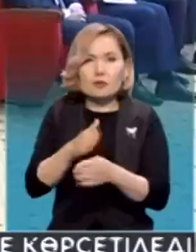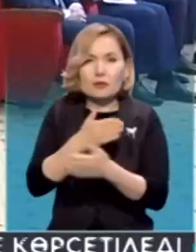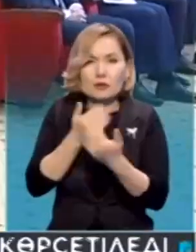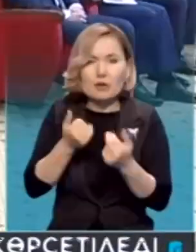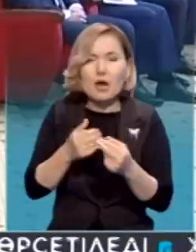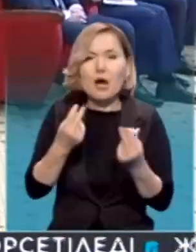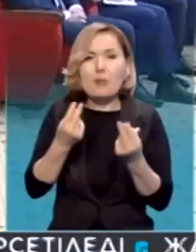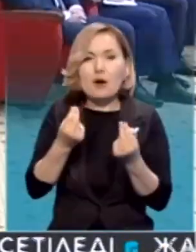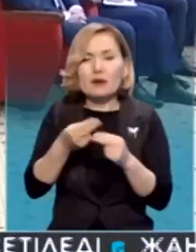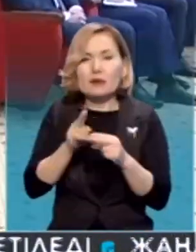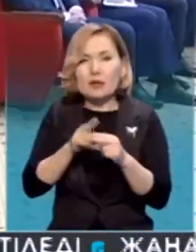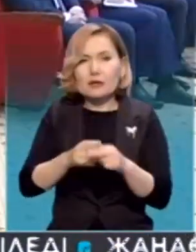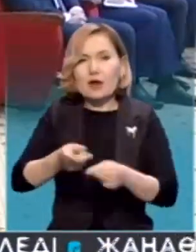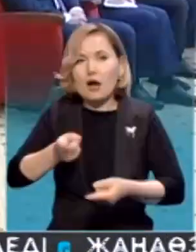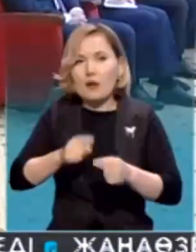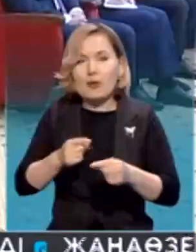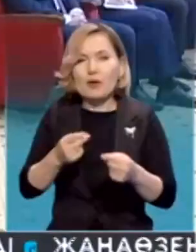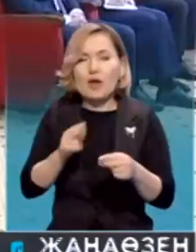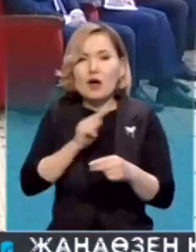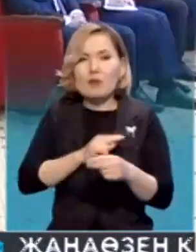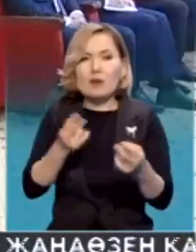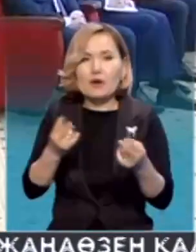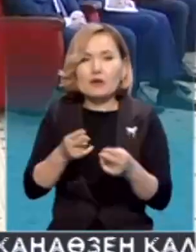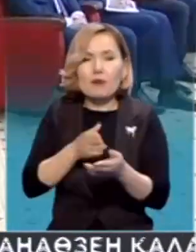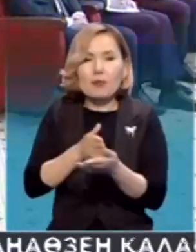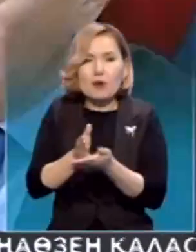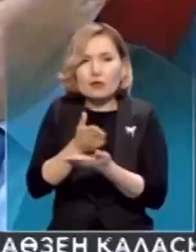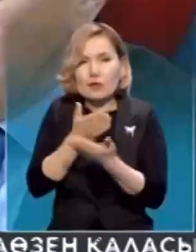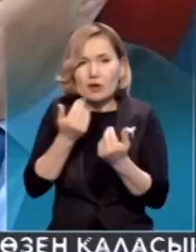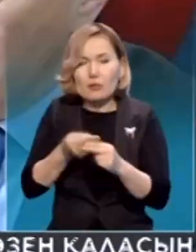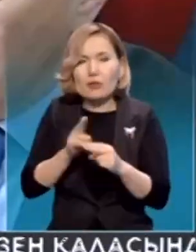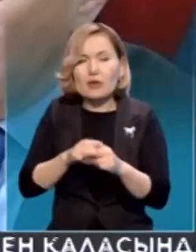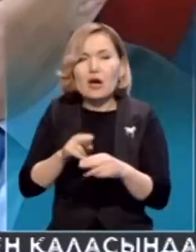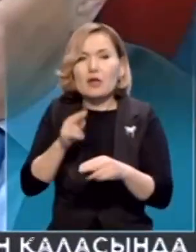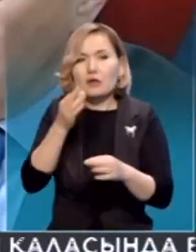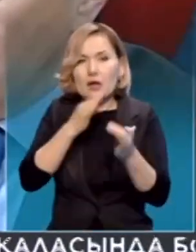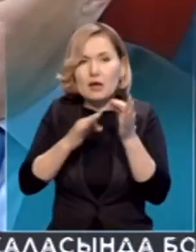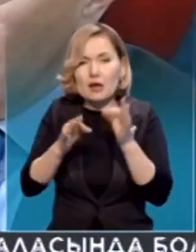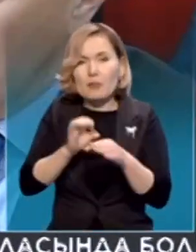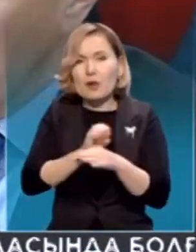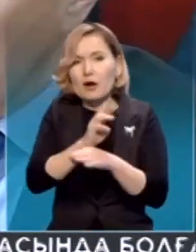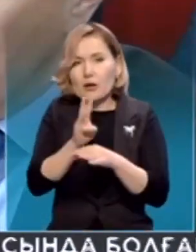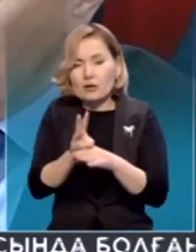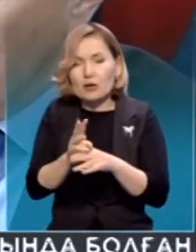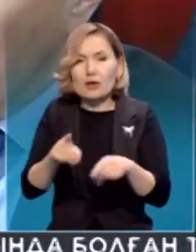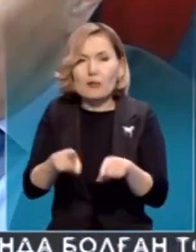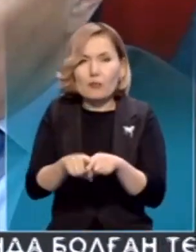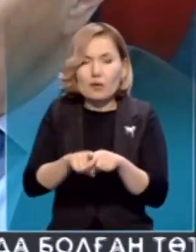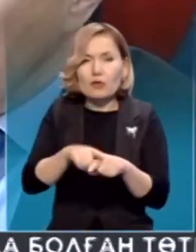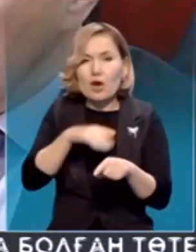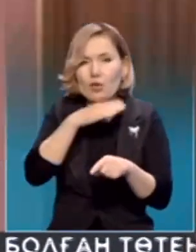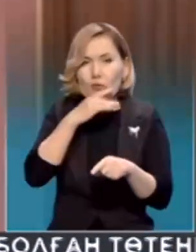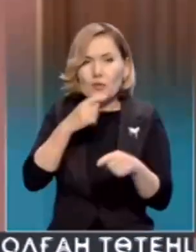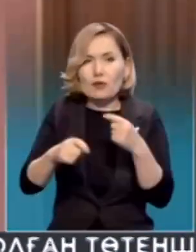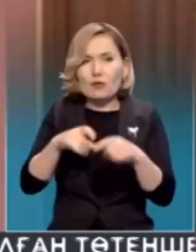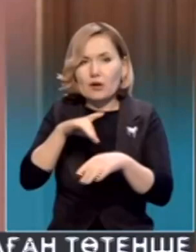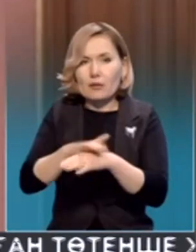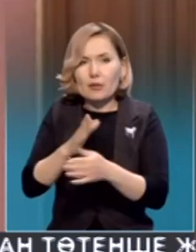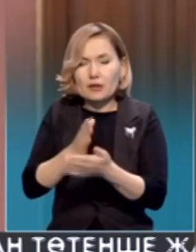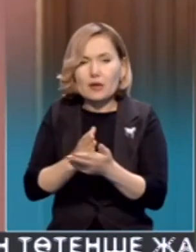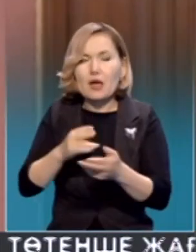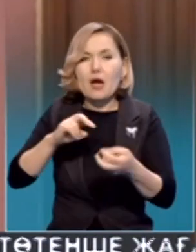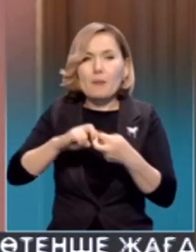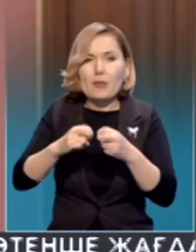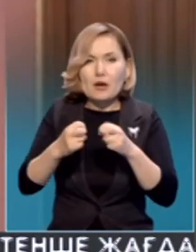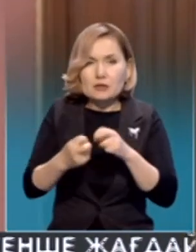еді. Қаржы нағыз қажет жұмыстарға бағытталмай қалады, ал дәрімен қамтамасыз ету жұмыстары жемқорлық тәуекеліне толы. Бұл бағыттағы